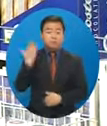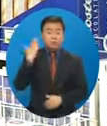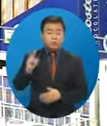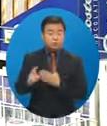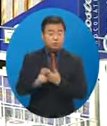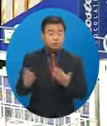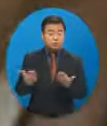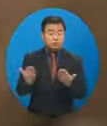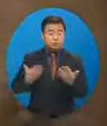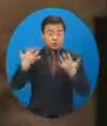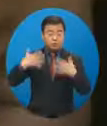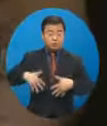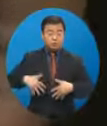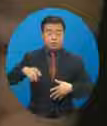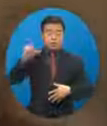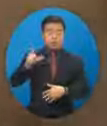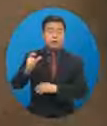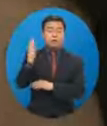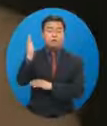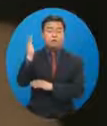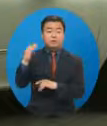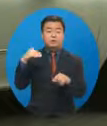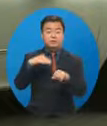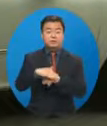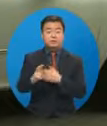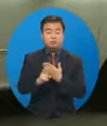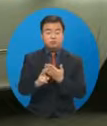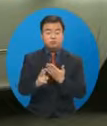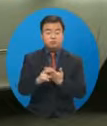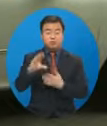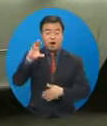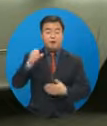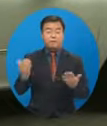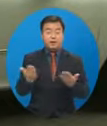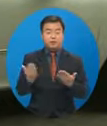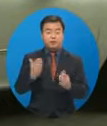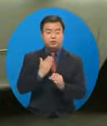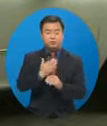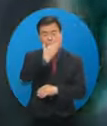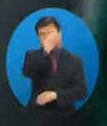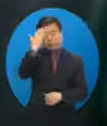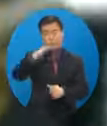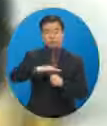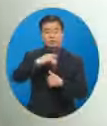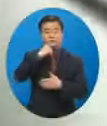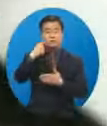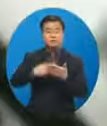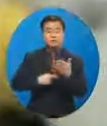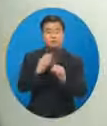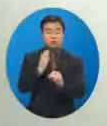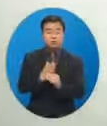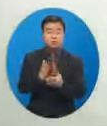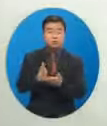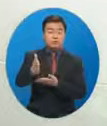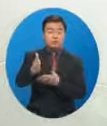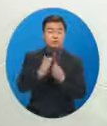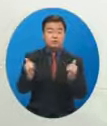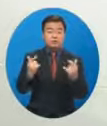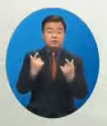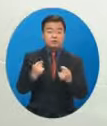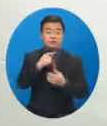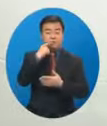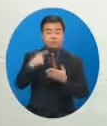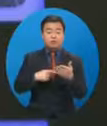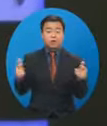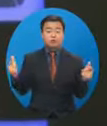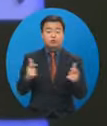강요하는 불량 알바 업체들이 기승을 부리면서 청소년들이 피해를 입고 있습니다 전문가들은 이 같은 피해를 최소화 하려면